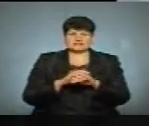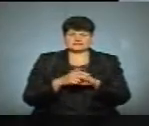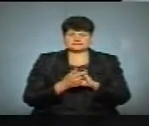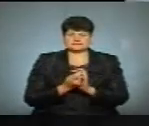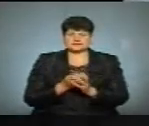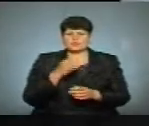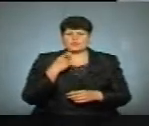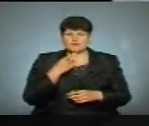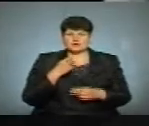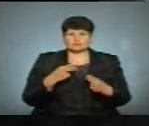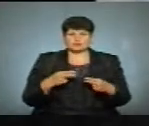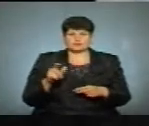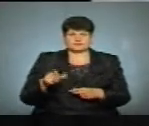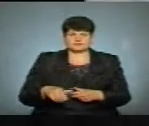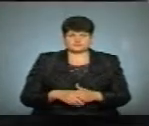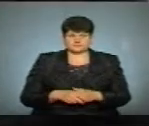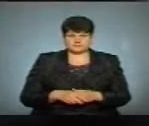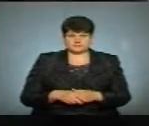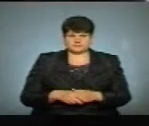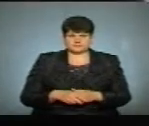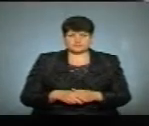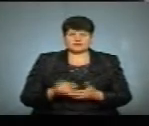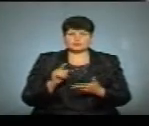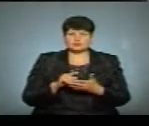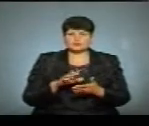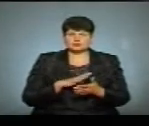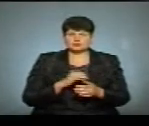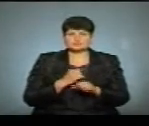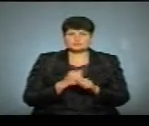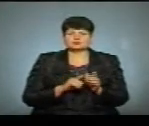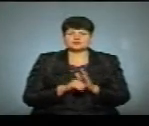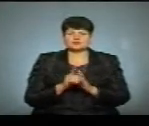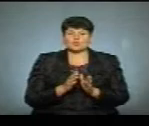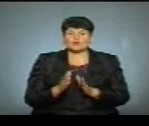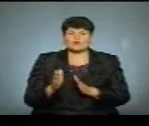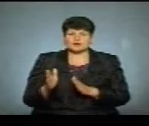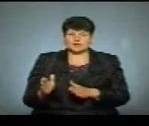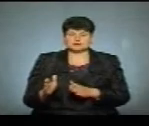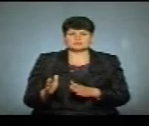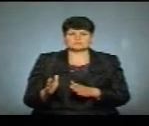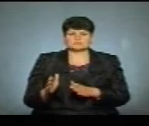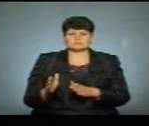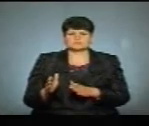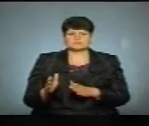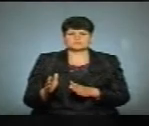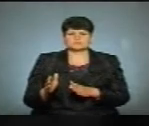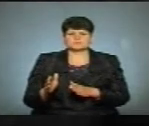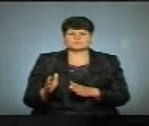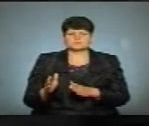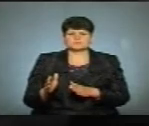розповідає продавчиня Наталя Бандура. Мусили зробити спочатку порядок, обробити всі